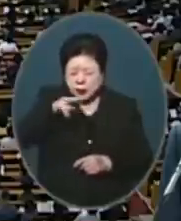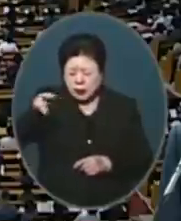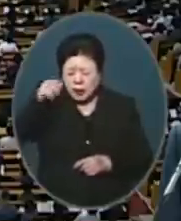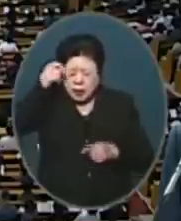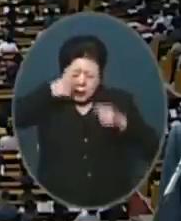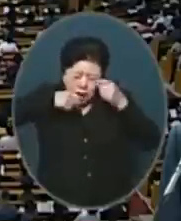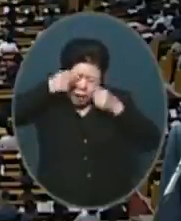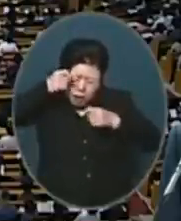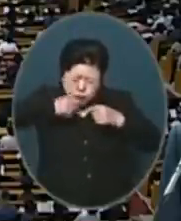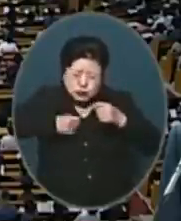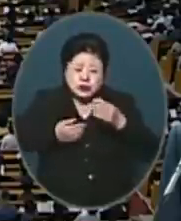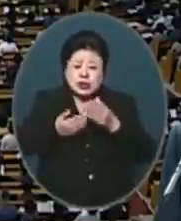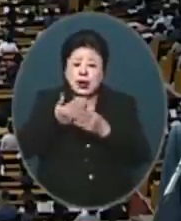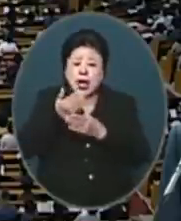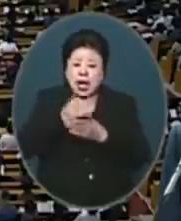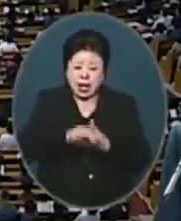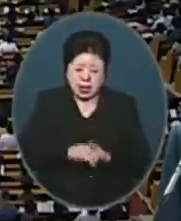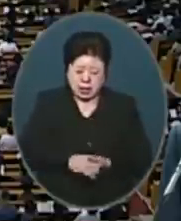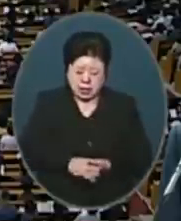눈물을 흘리고